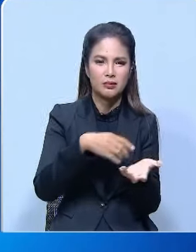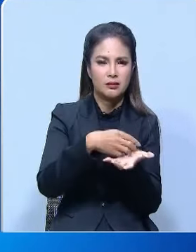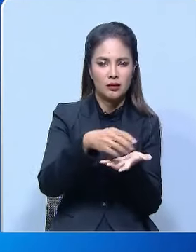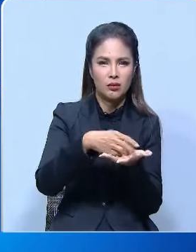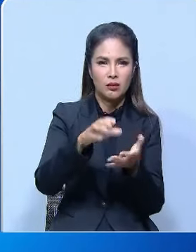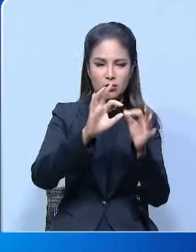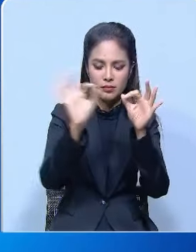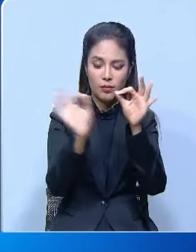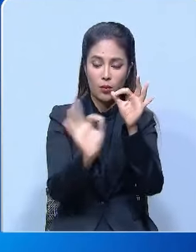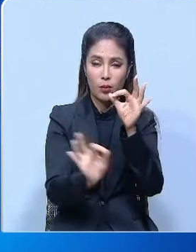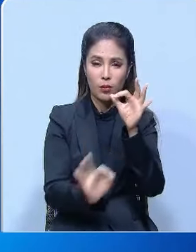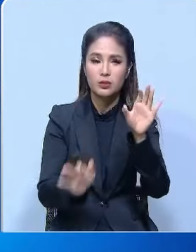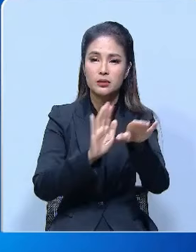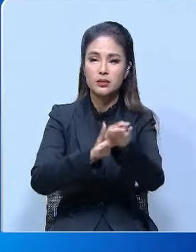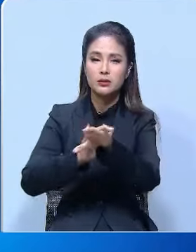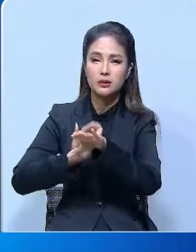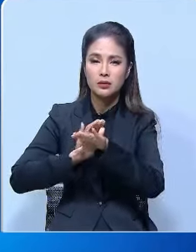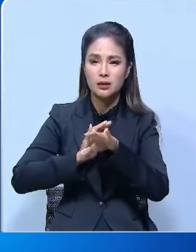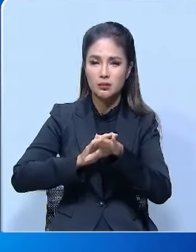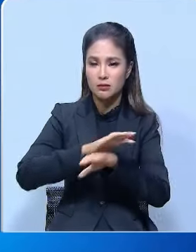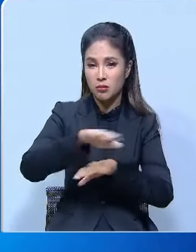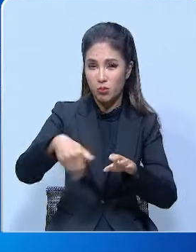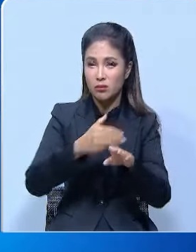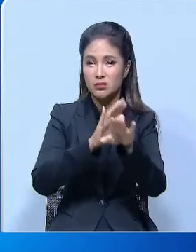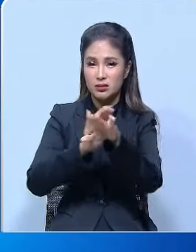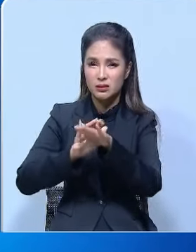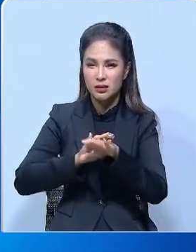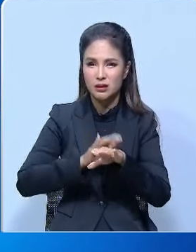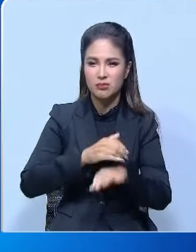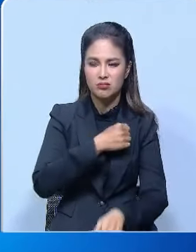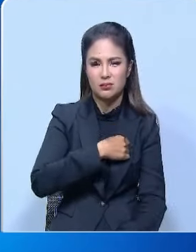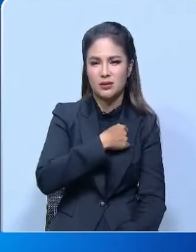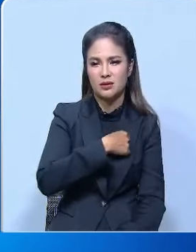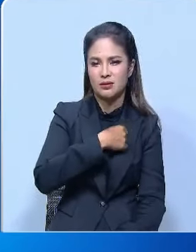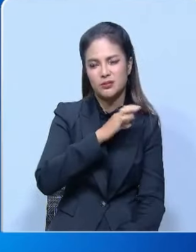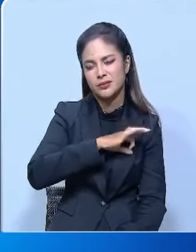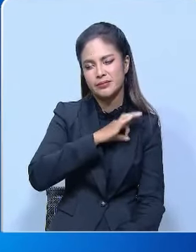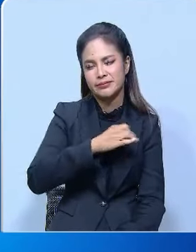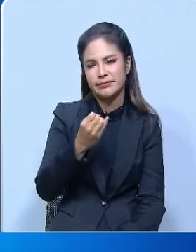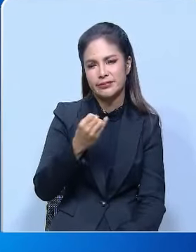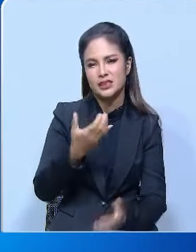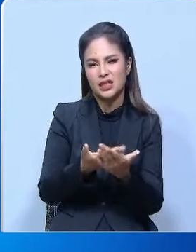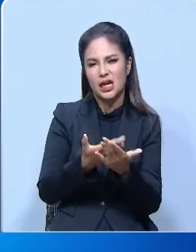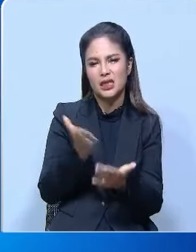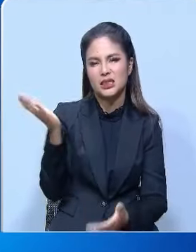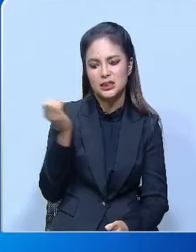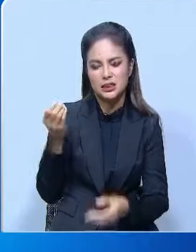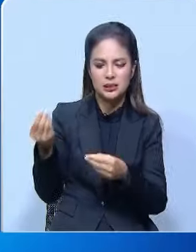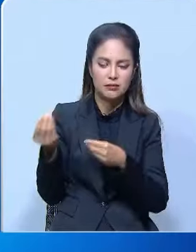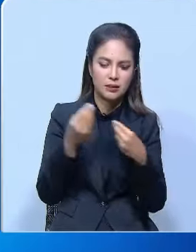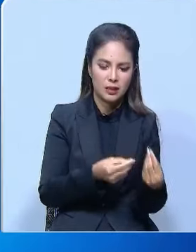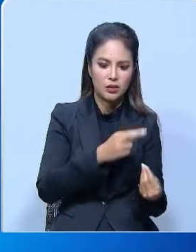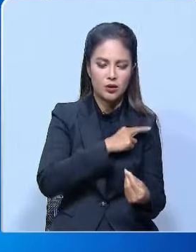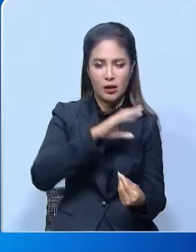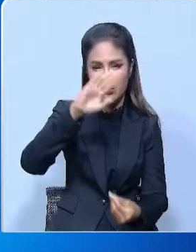โพสต์เป็นอุทาหรณ์เตือนใจสำหรับทุกคนเจ็บใจเสียความรู้สึกทั้งๆที่เงินที่ยืนมาเนี่ยจะเอาไปรักษาตัวเองที่มี